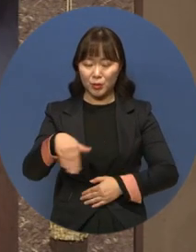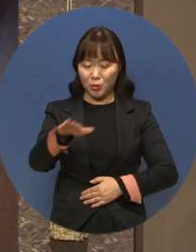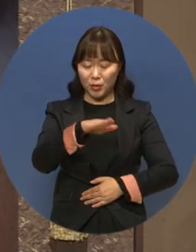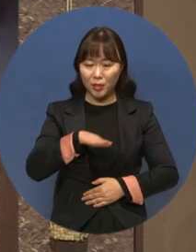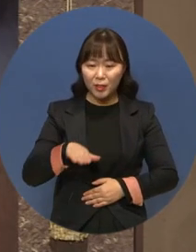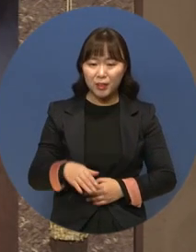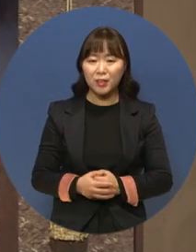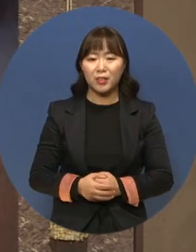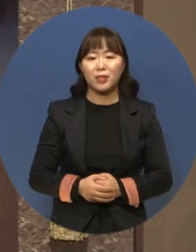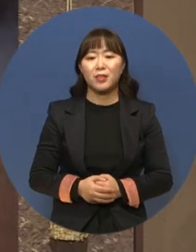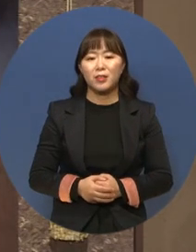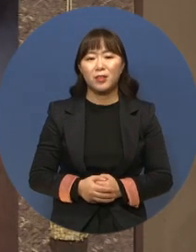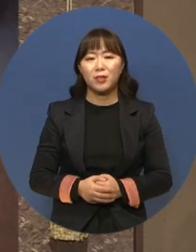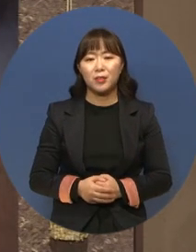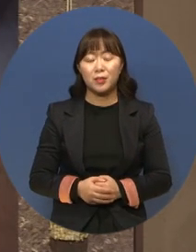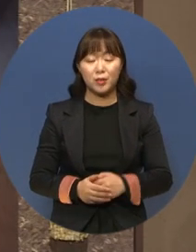저희는